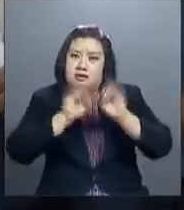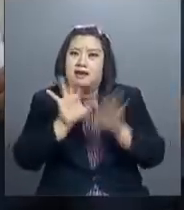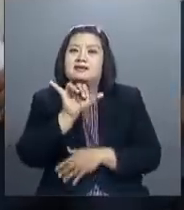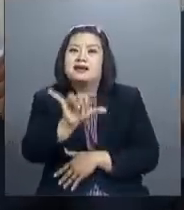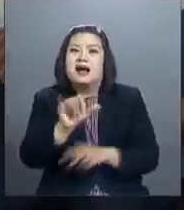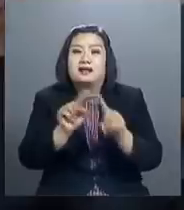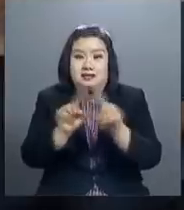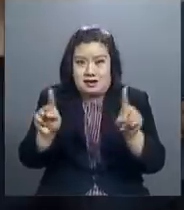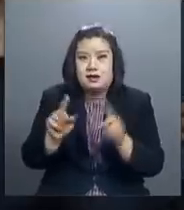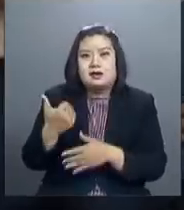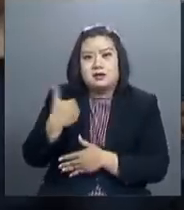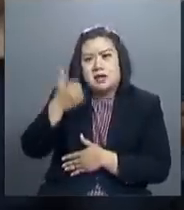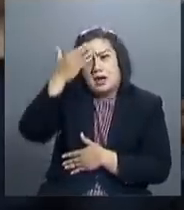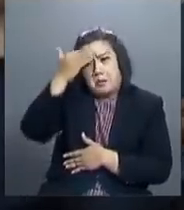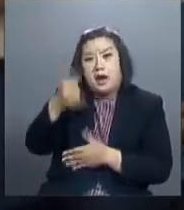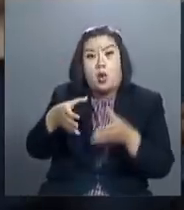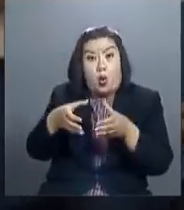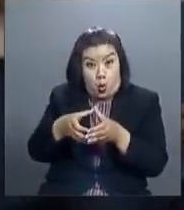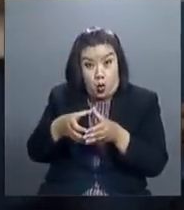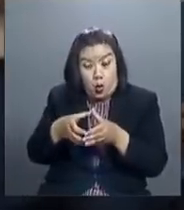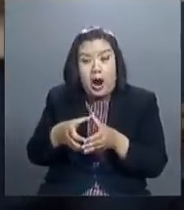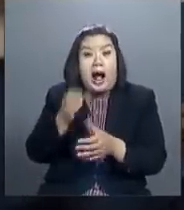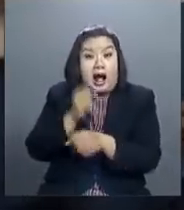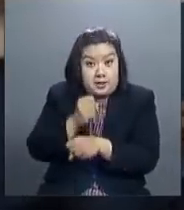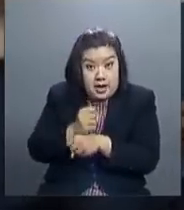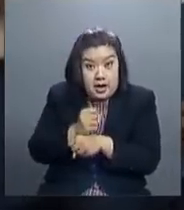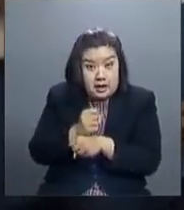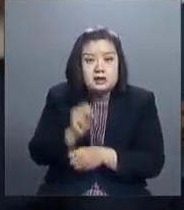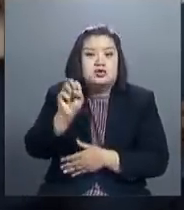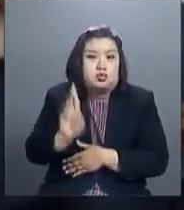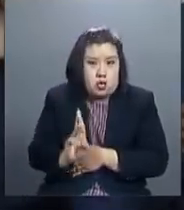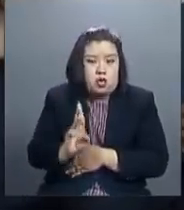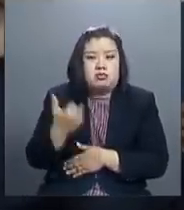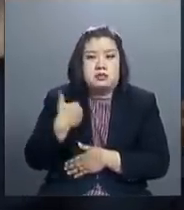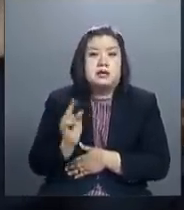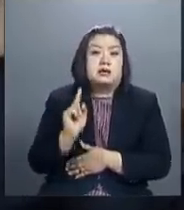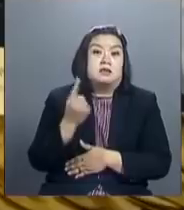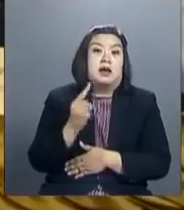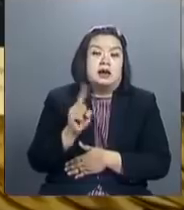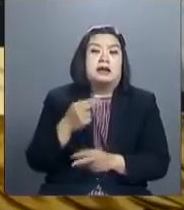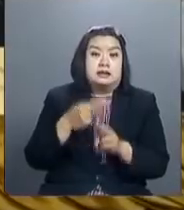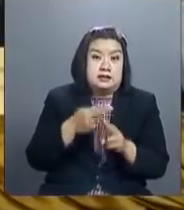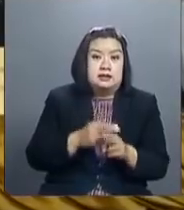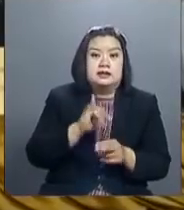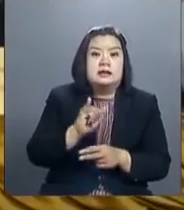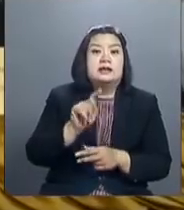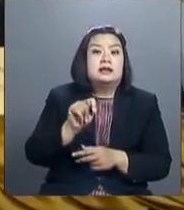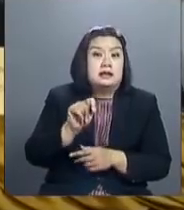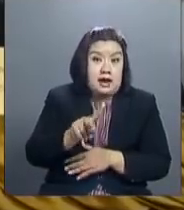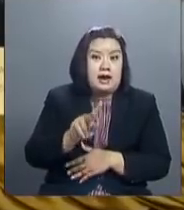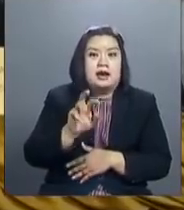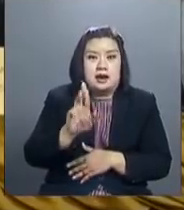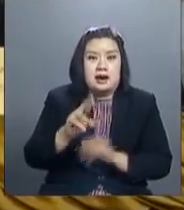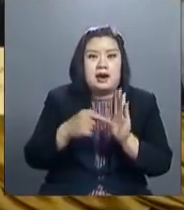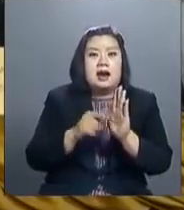ามากพอสมควรสำหรับพรรคสาขาของพรรคเพื่อไทยอีกหนึ่งพรรคนะคะนั่นก็คือพรรคไทยรักษาชาติค่ะที่จะมาร่ว